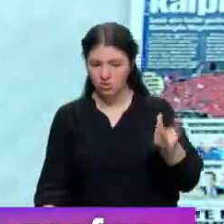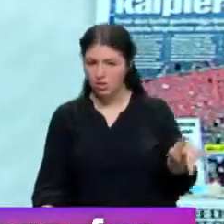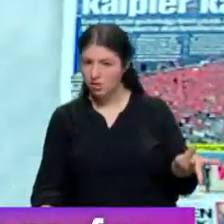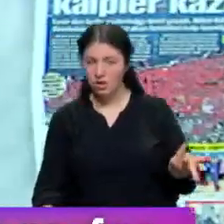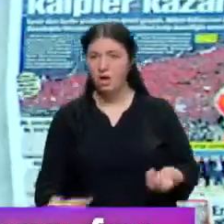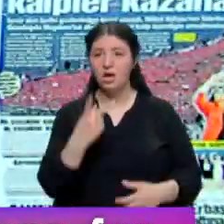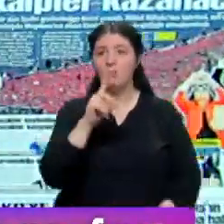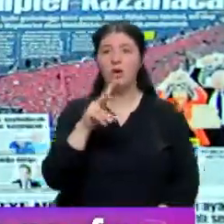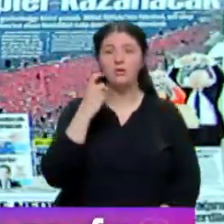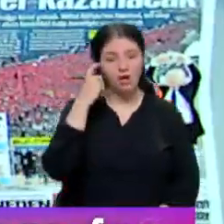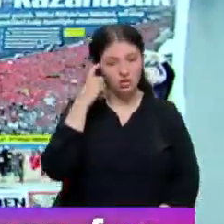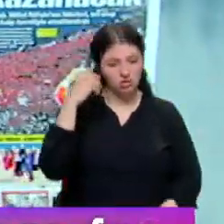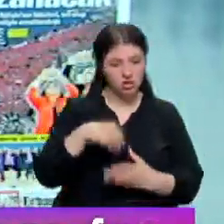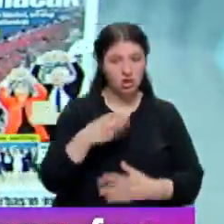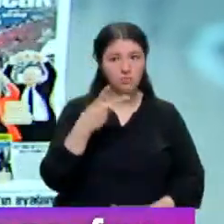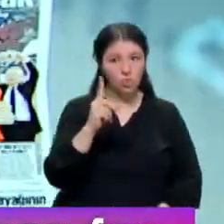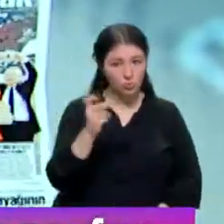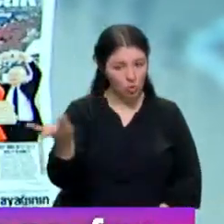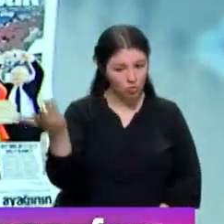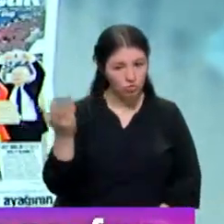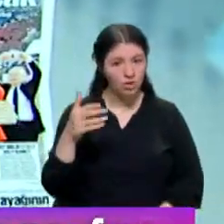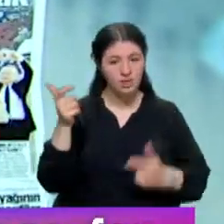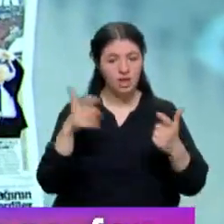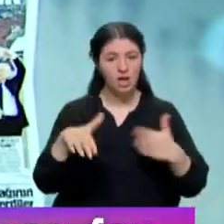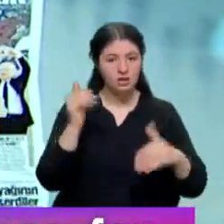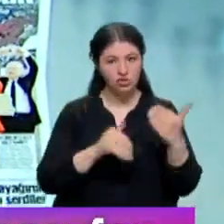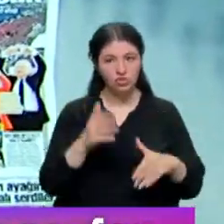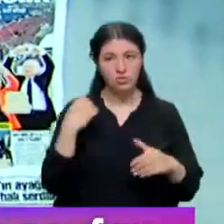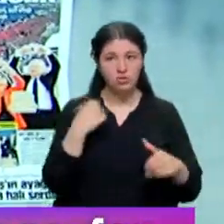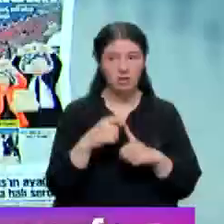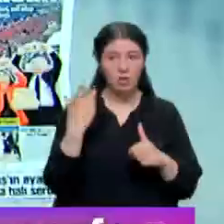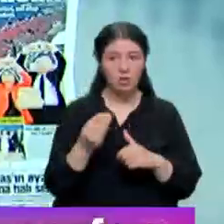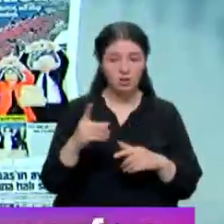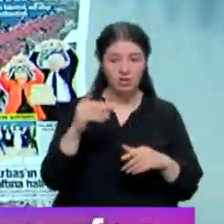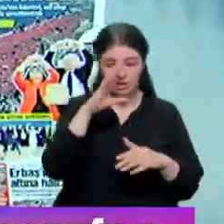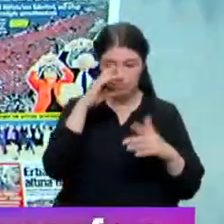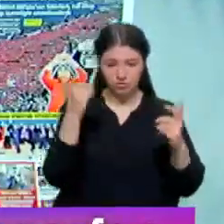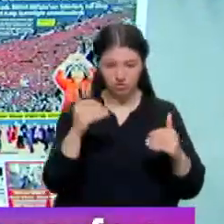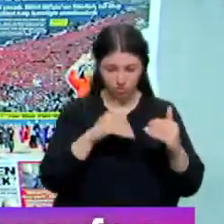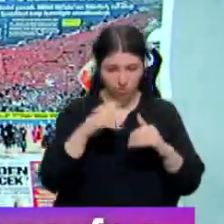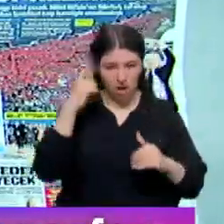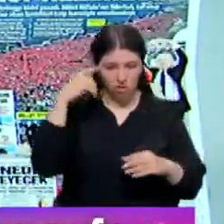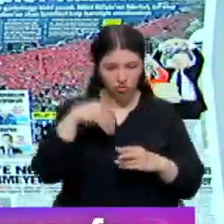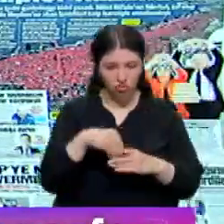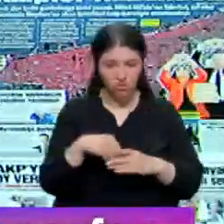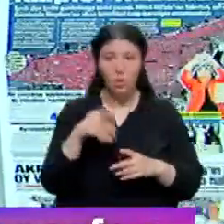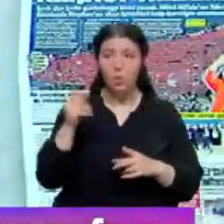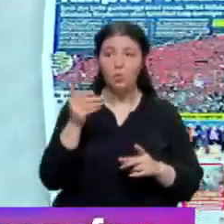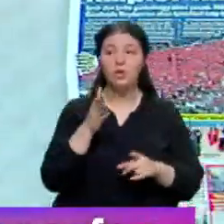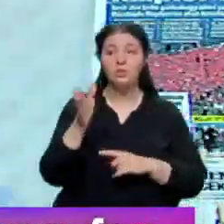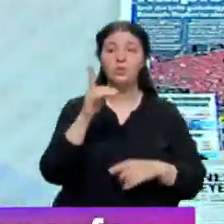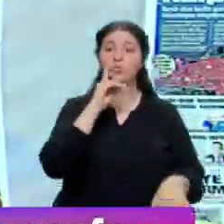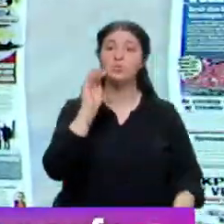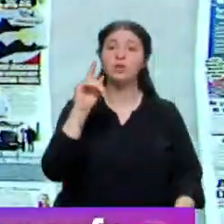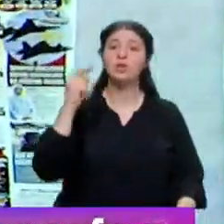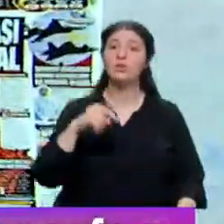endişeler 2017 aklında 2019 yerel seçimleri tekrarlanan İstanbul seçimi Aklında o gün gidildi